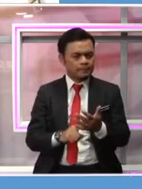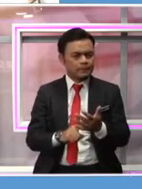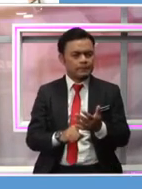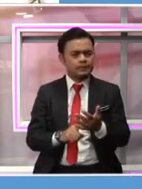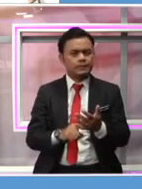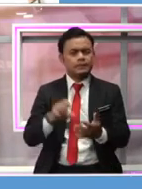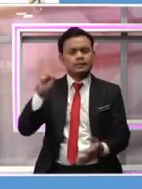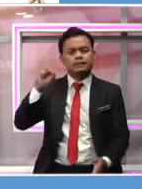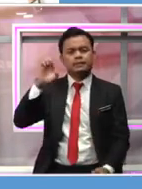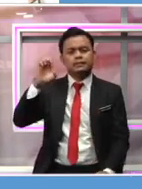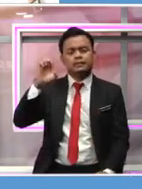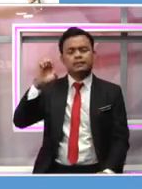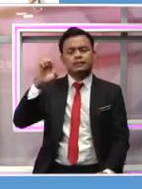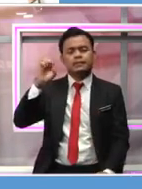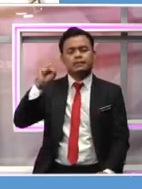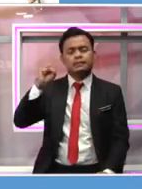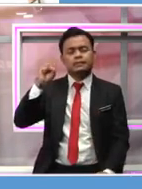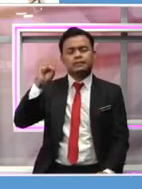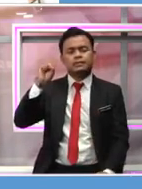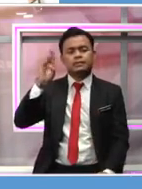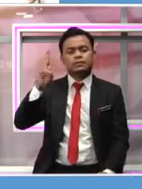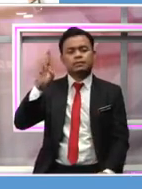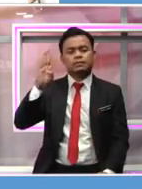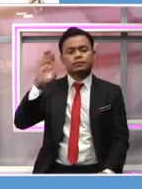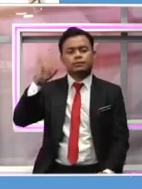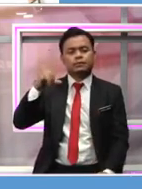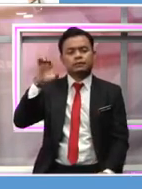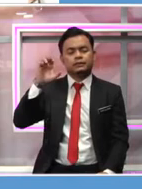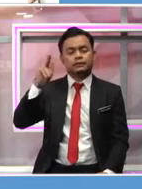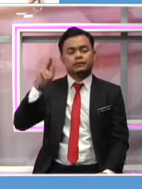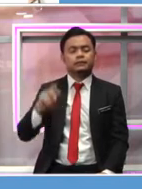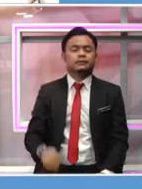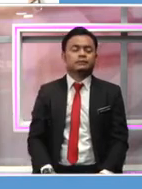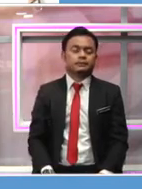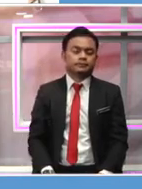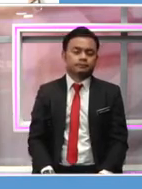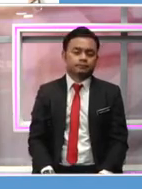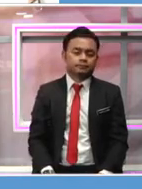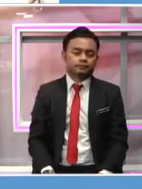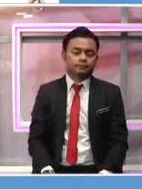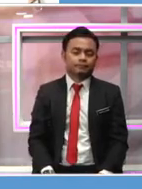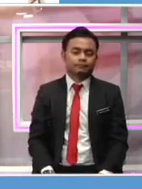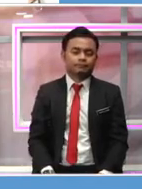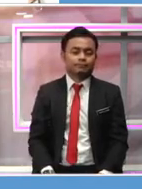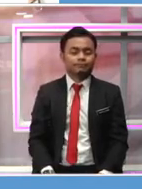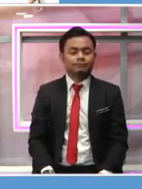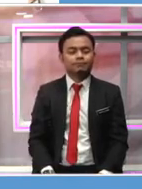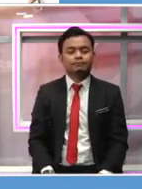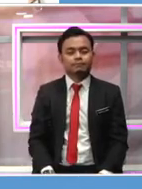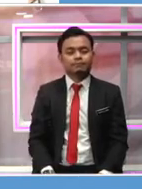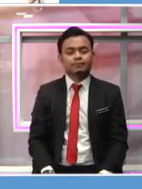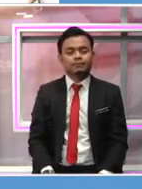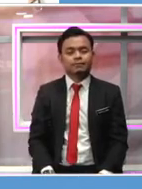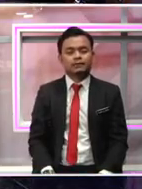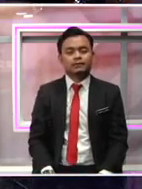gua apa itu prediket predikat jadi nisanat hanya tak Cenat tahu tak hapus tapi atau menikah itu